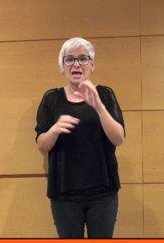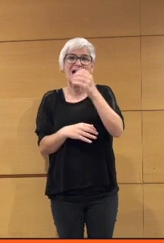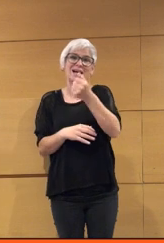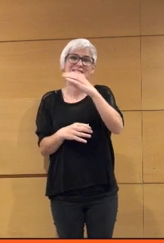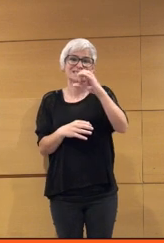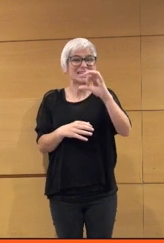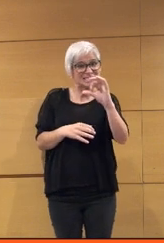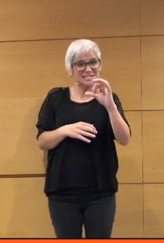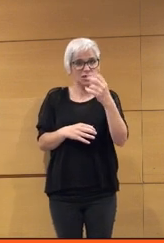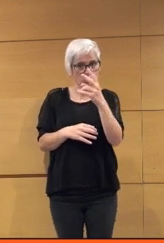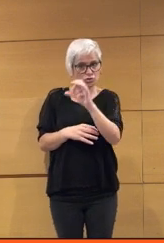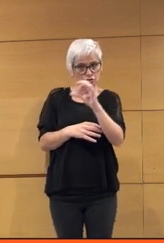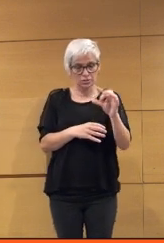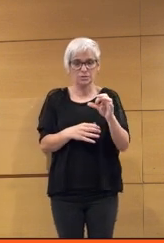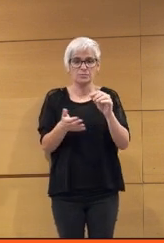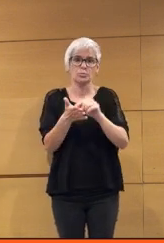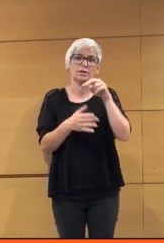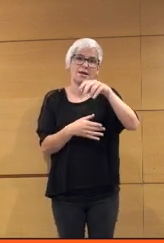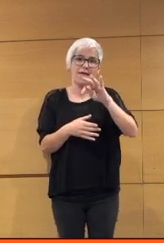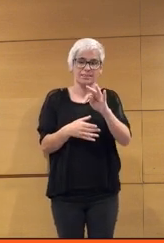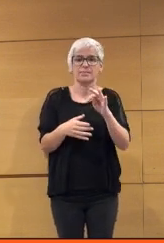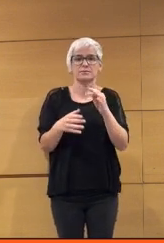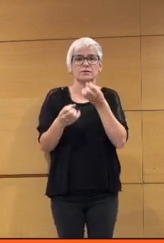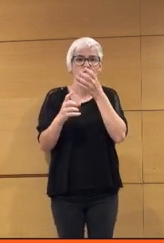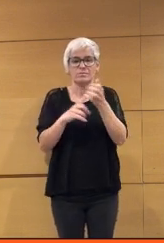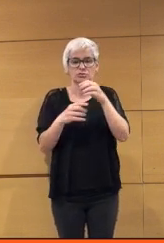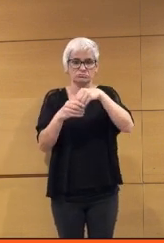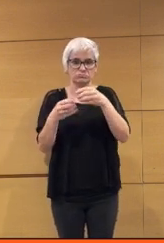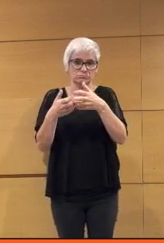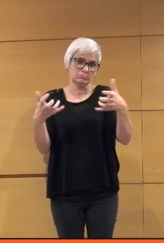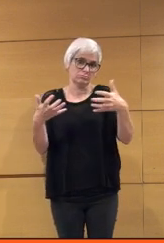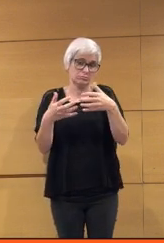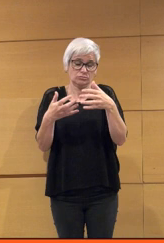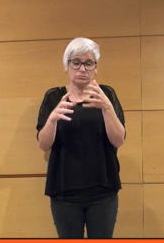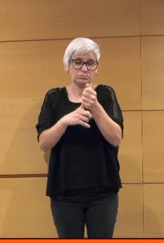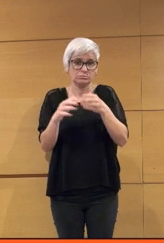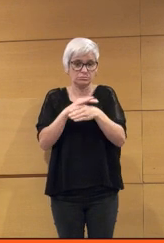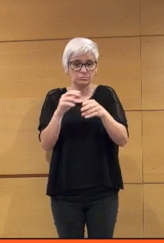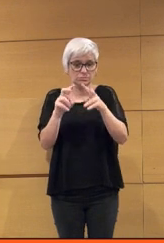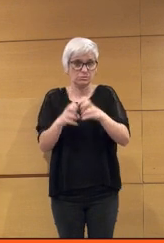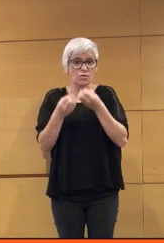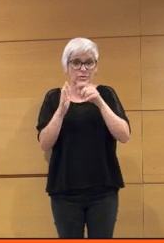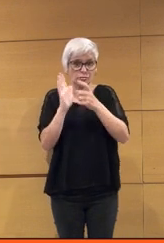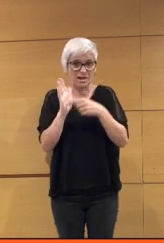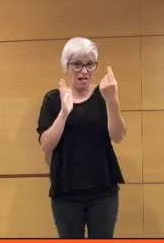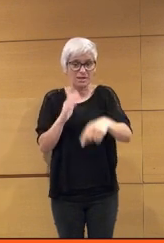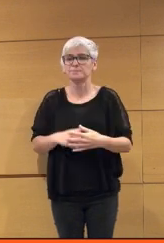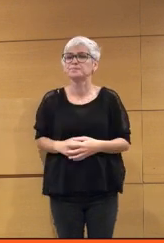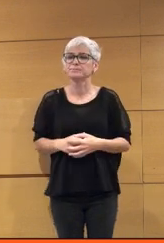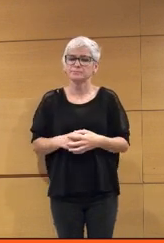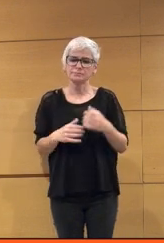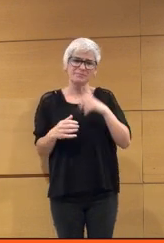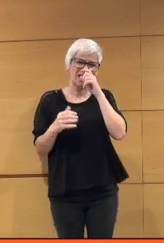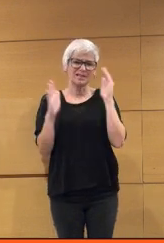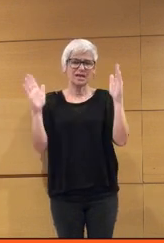però accesscat.net trobareu tota la informació. Llavors, a mi m'agradaria explicar-vos què hem fet durant aquest